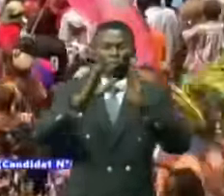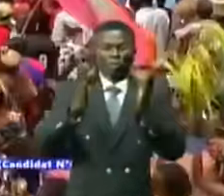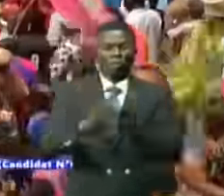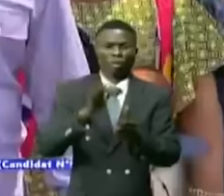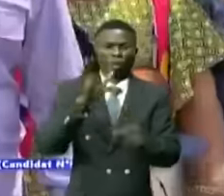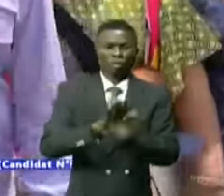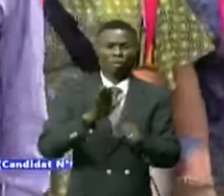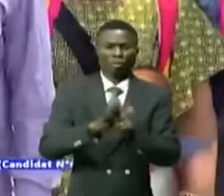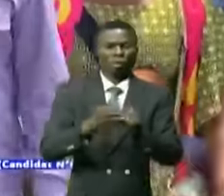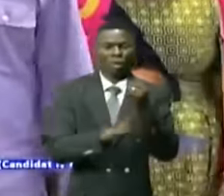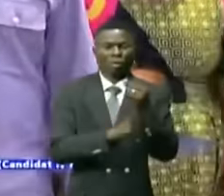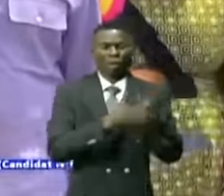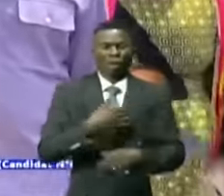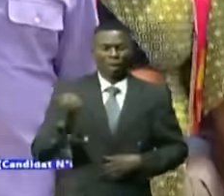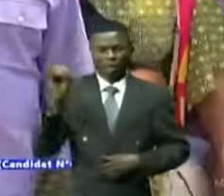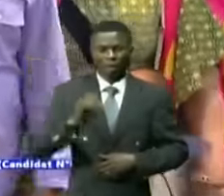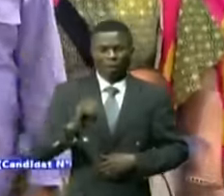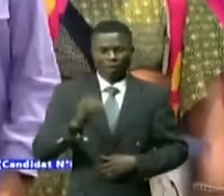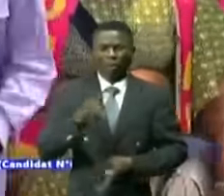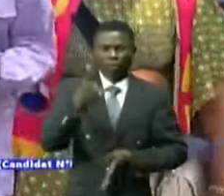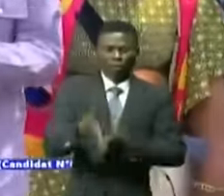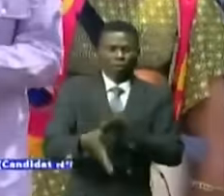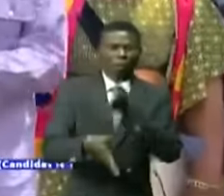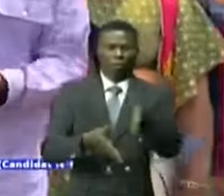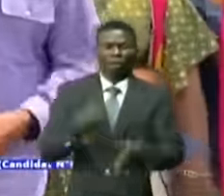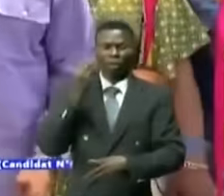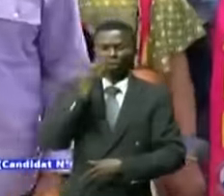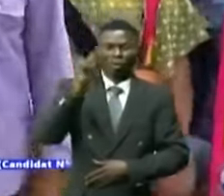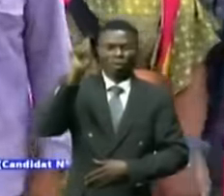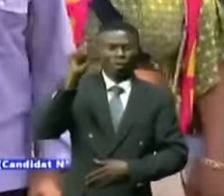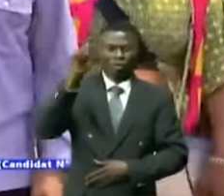nombreux anonymes. Chemin faisant des